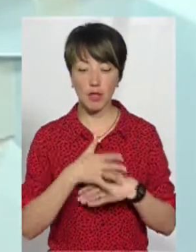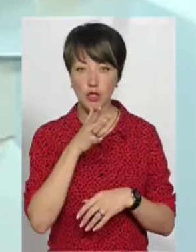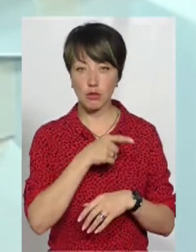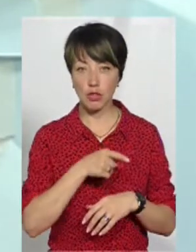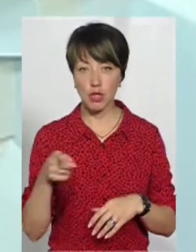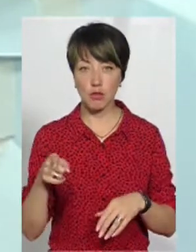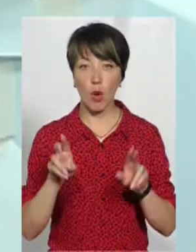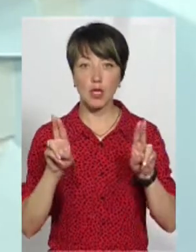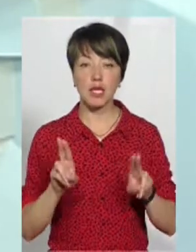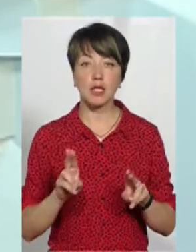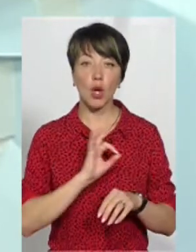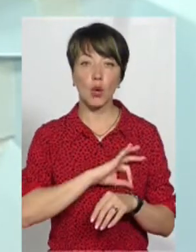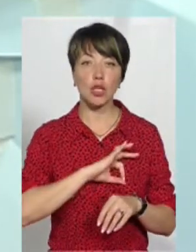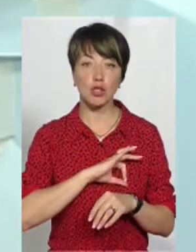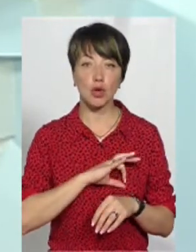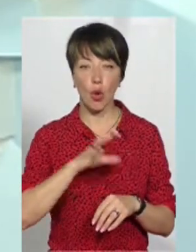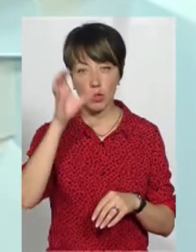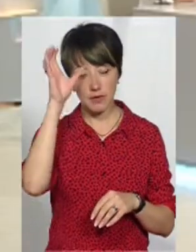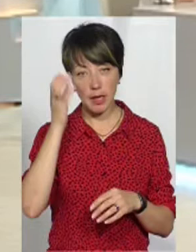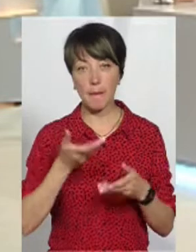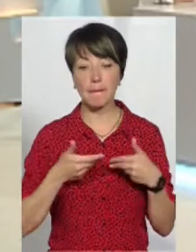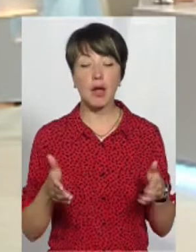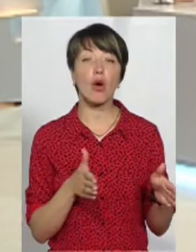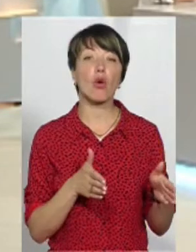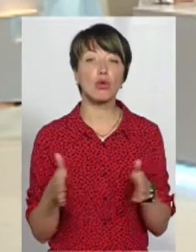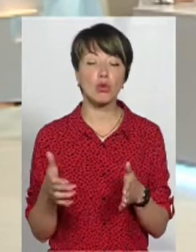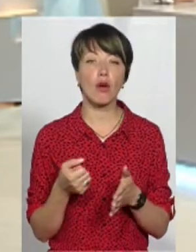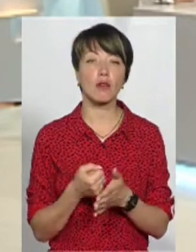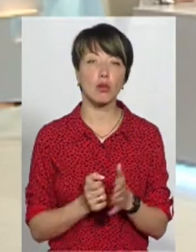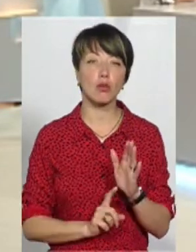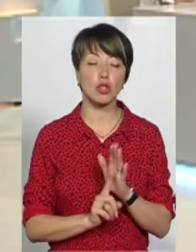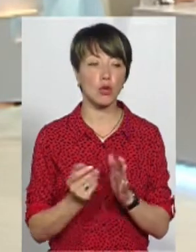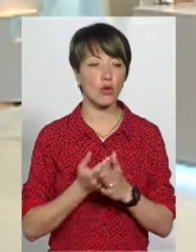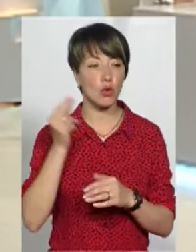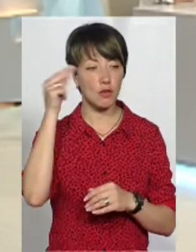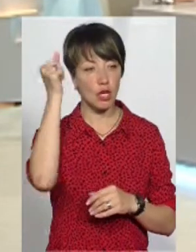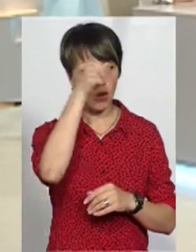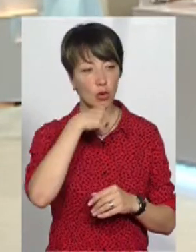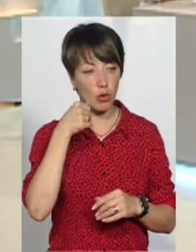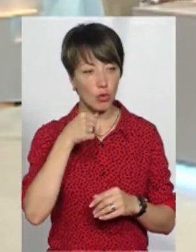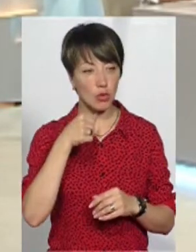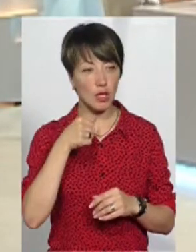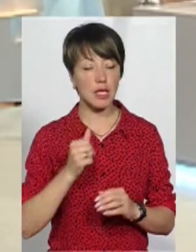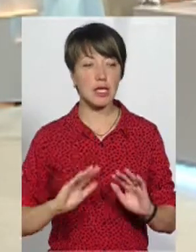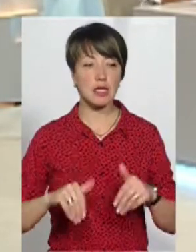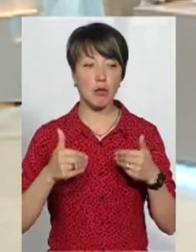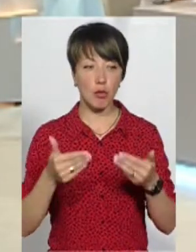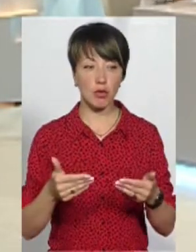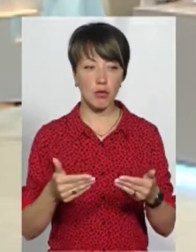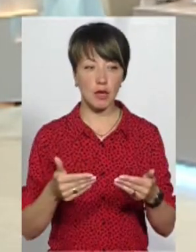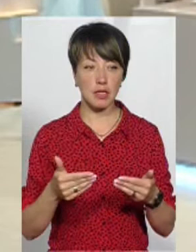найближчим часом концепцію юридичної освіти. Тобто, ми готові до початку нового навчального року